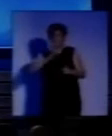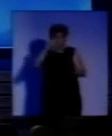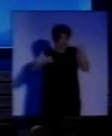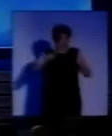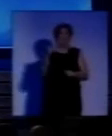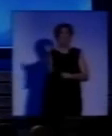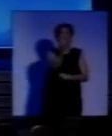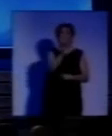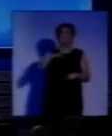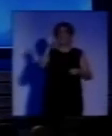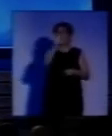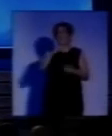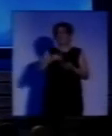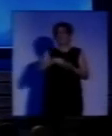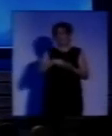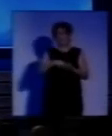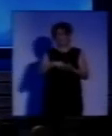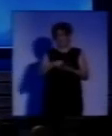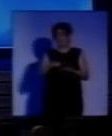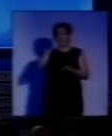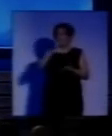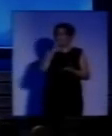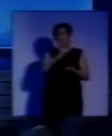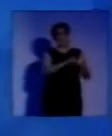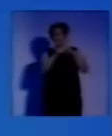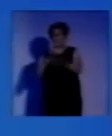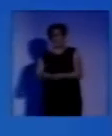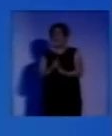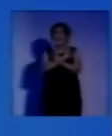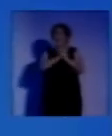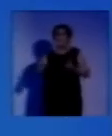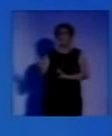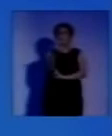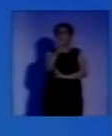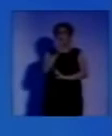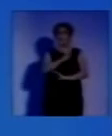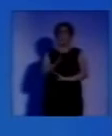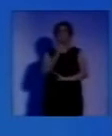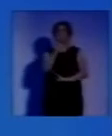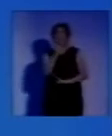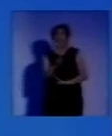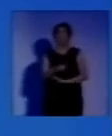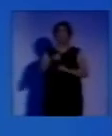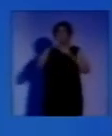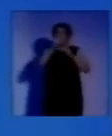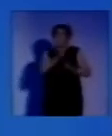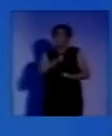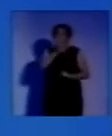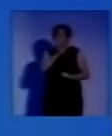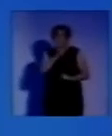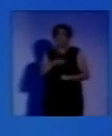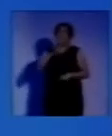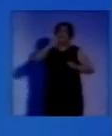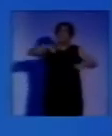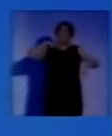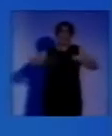στην εφορία. Αυτό δεν μπορεί να συνεχιστεί. Καμία κοινωνία δεν μπορεί να υπομένει